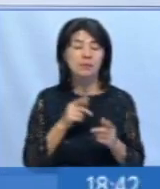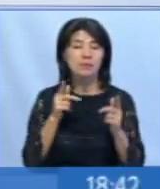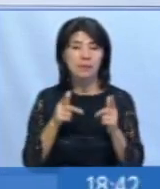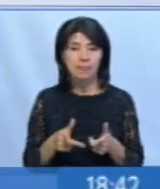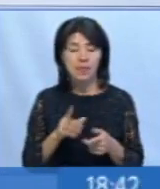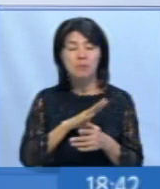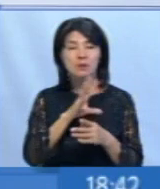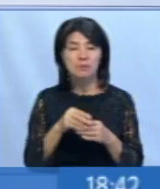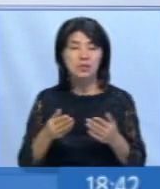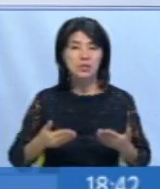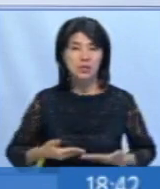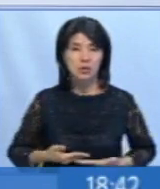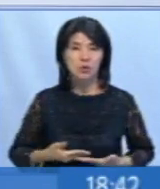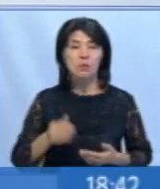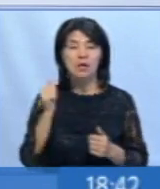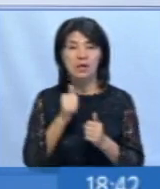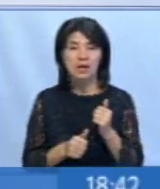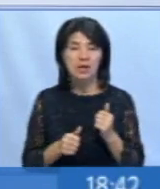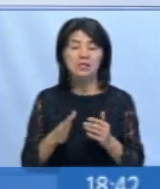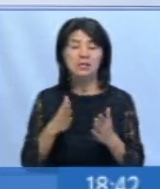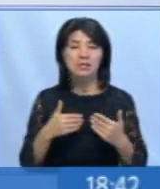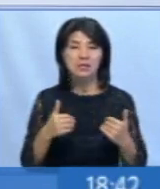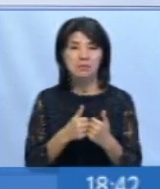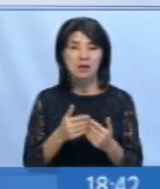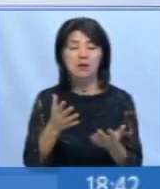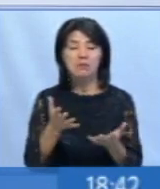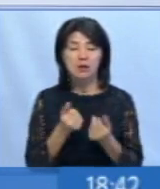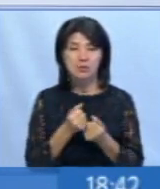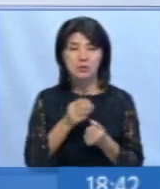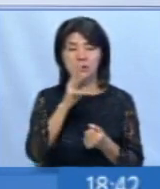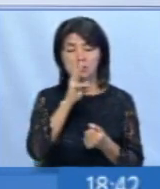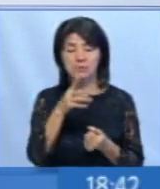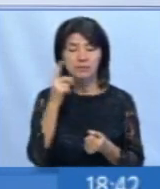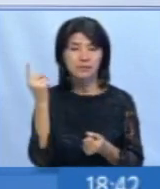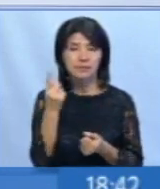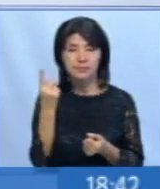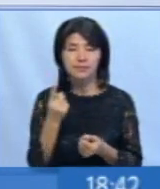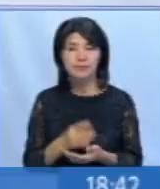жильем. Кроме того, каждый член семьи получил положенное единовременное пособие.